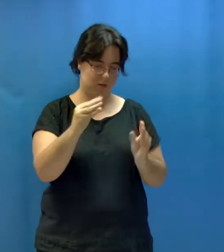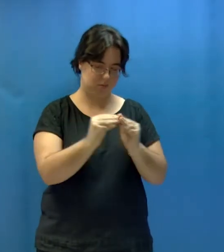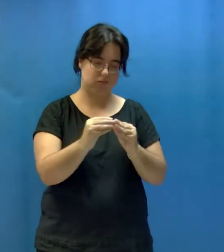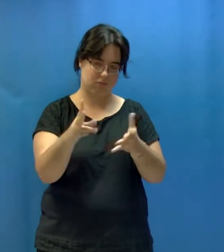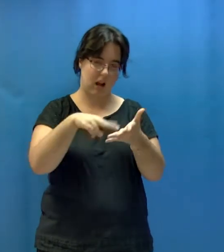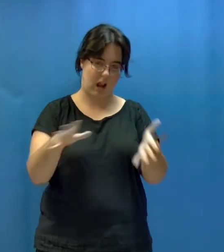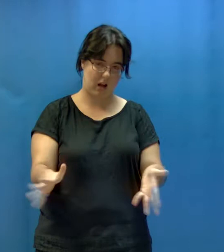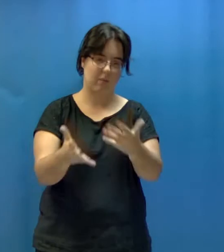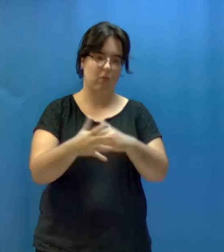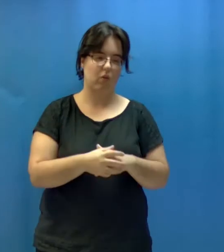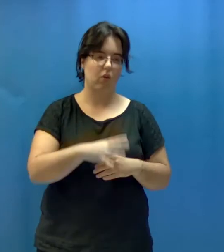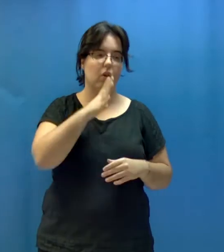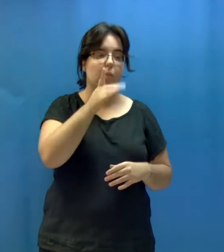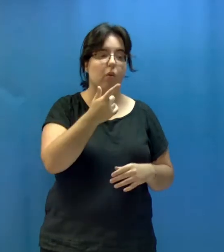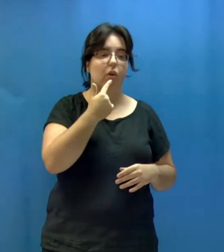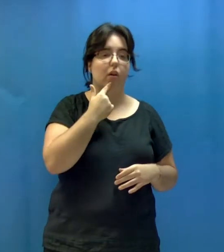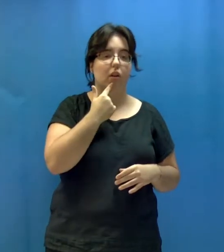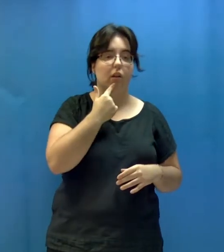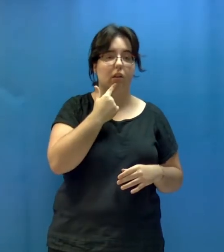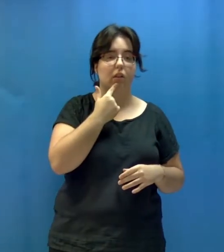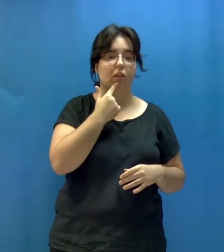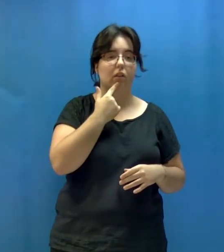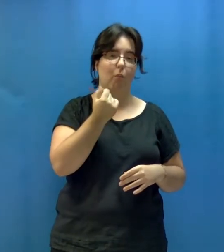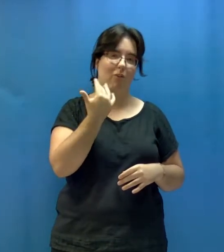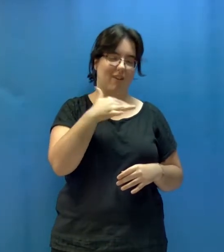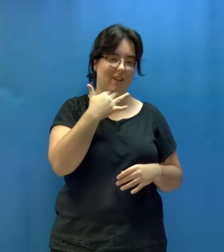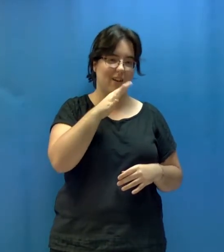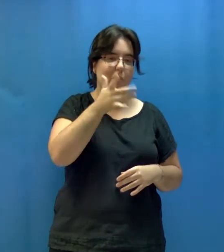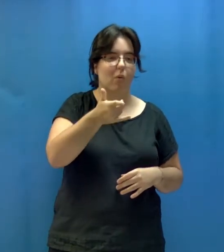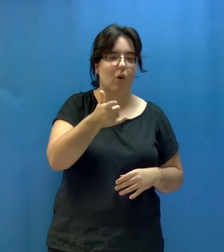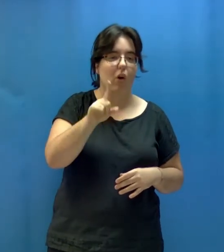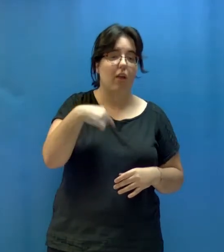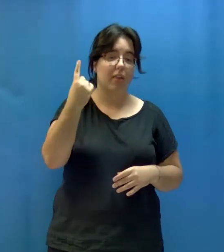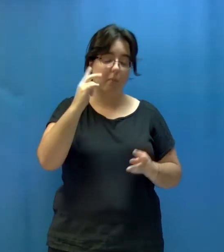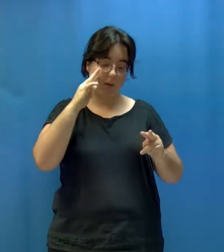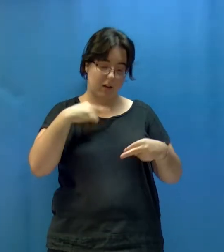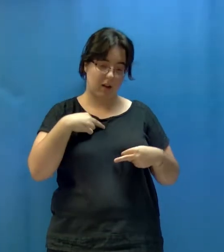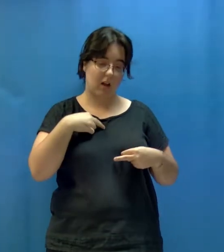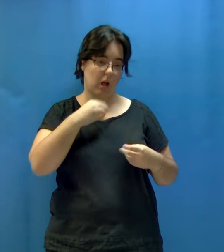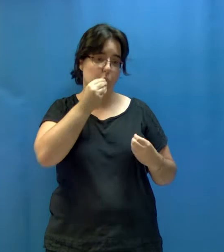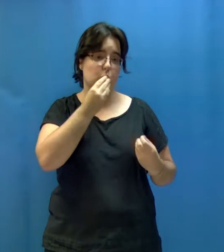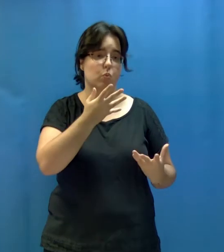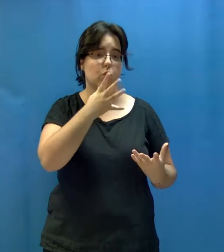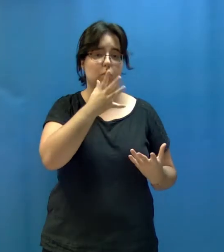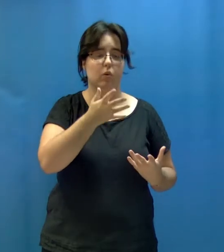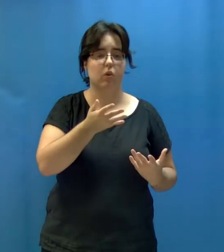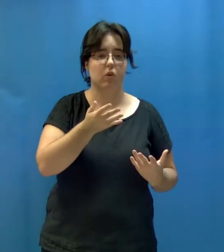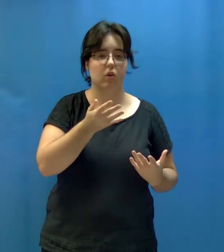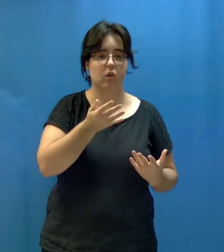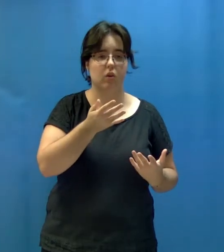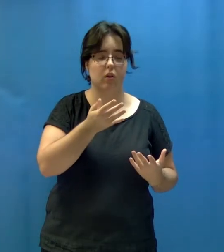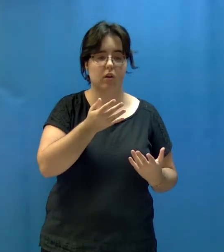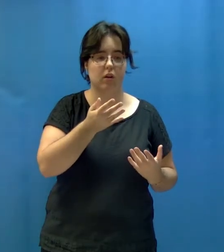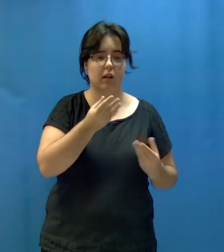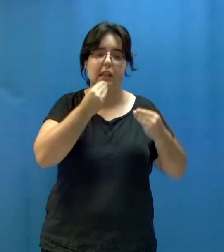per a mentir és les de la seva moció, que damunt és que fan risa perquè després tenen que autoesmenar-se perquè se'n passen de frenada quan canvien el relat de la